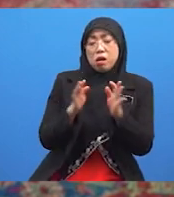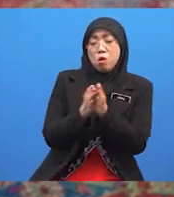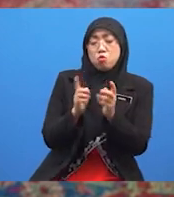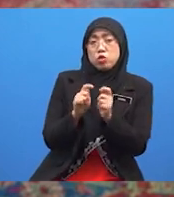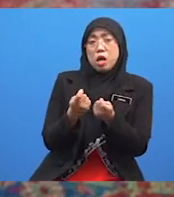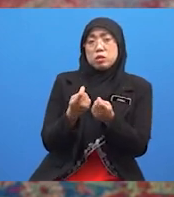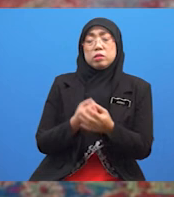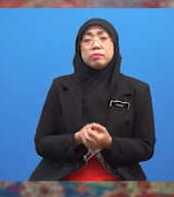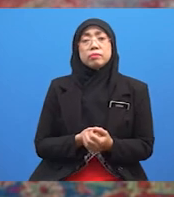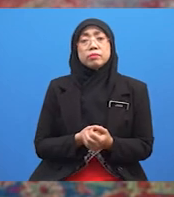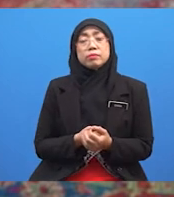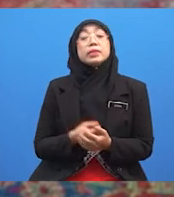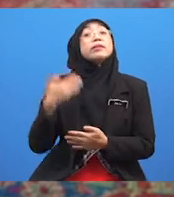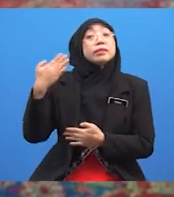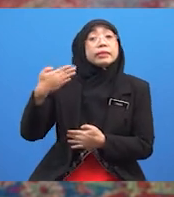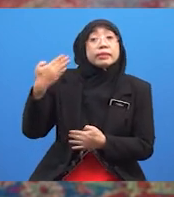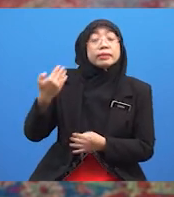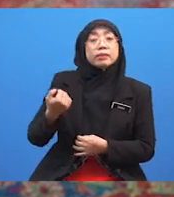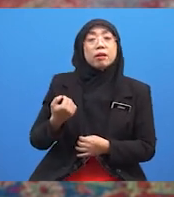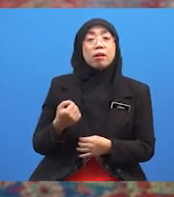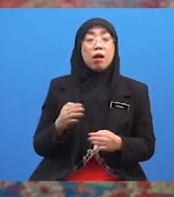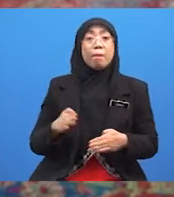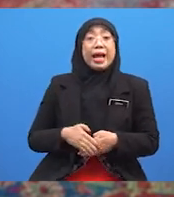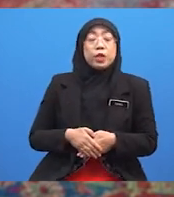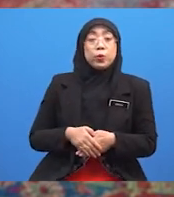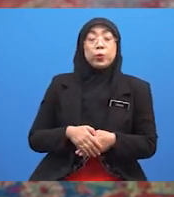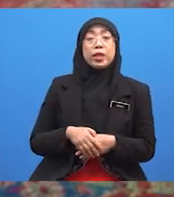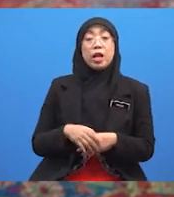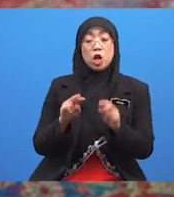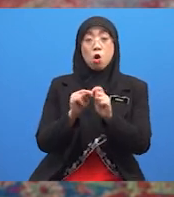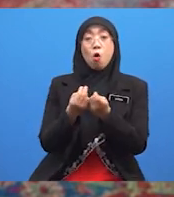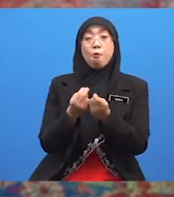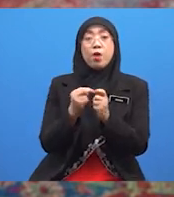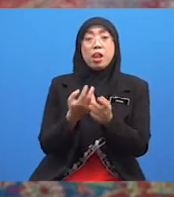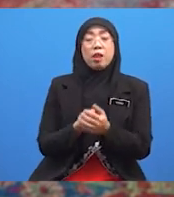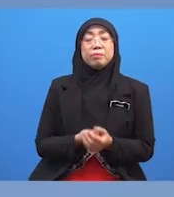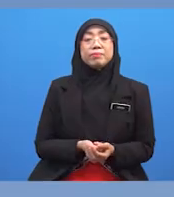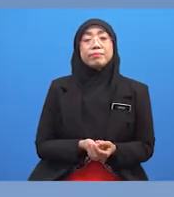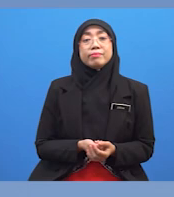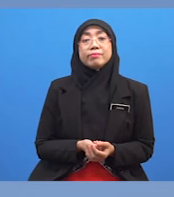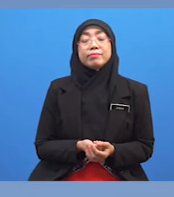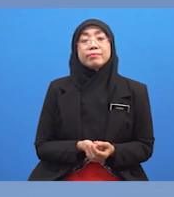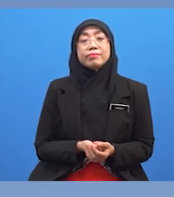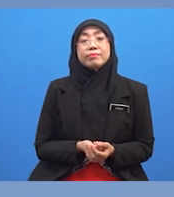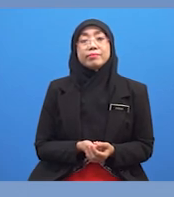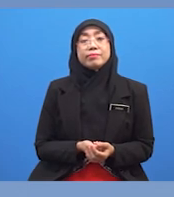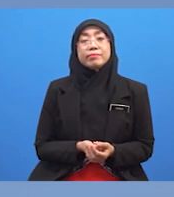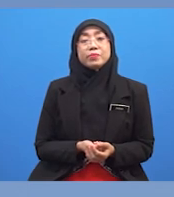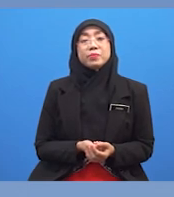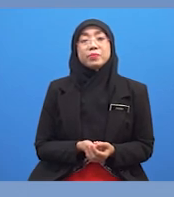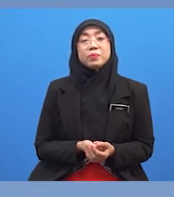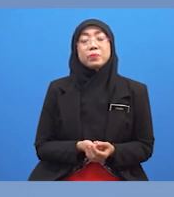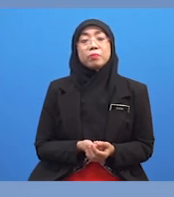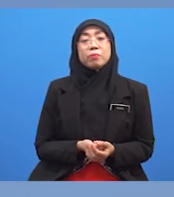Salatin, Sejarah Melayu dan novel Sodagar Besar dari Kuala Lumpur. Seterusnya, dengan